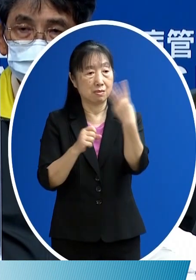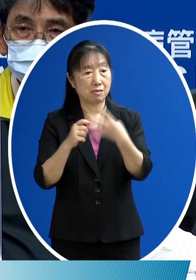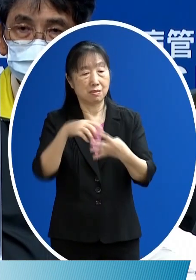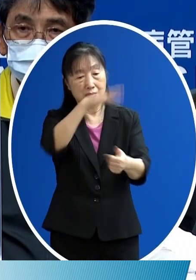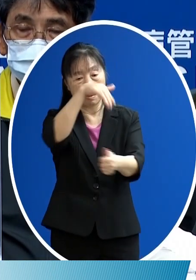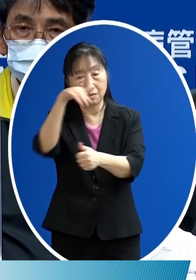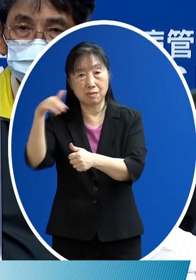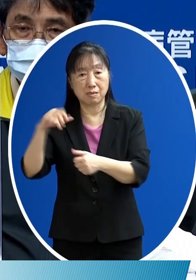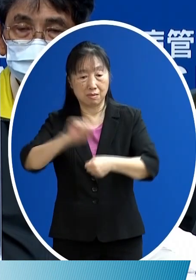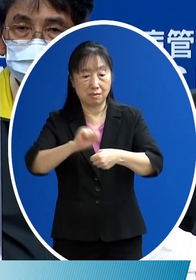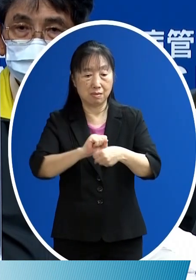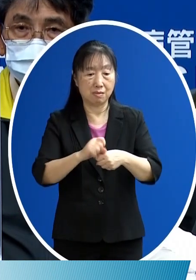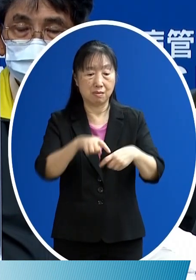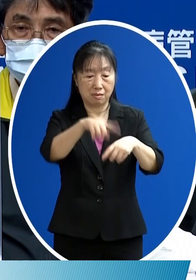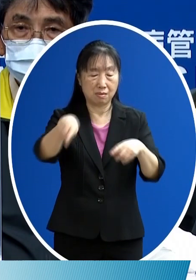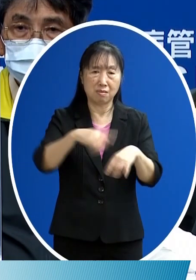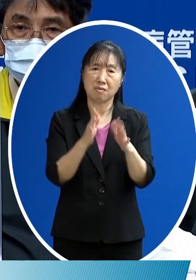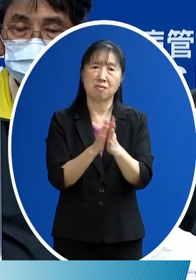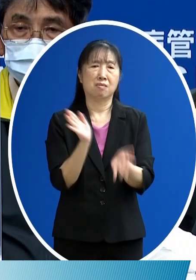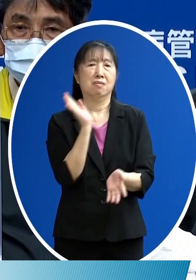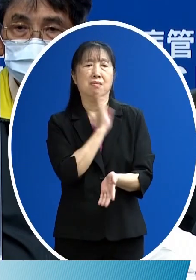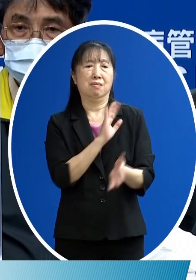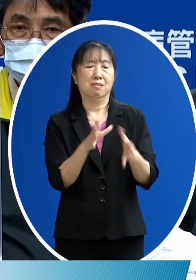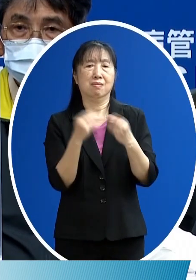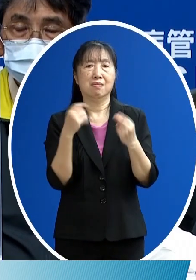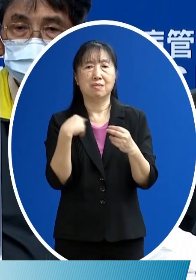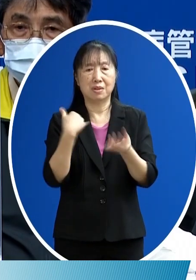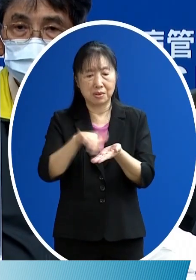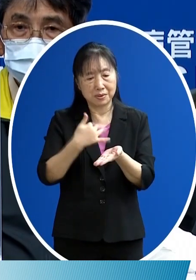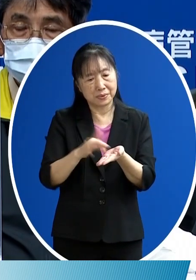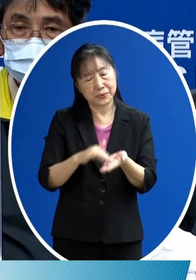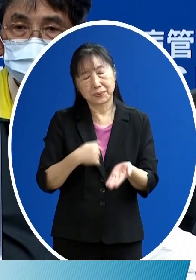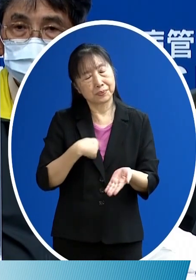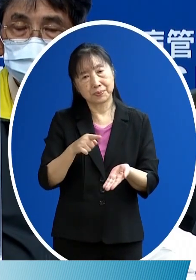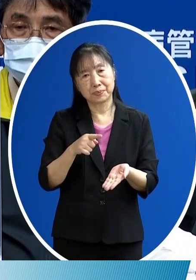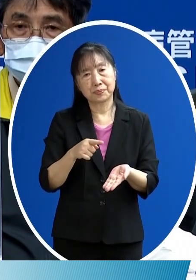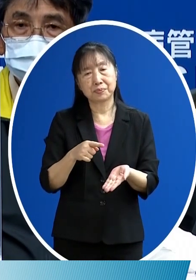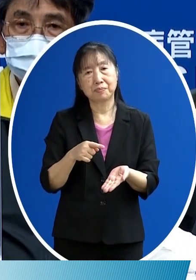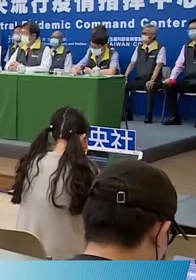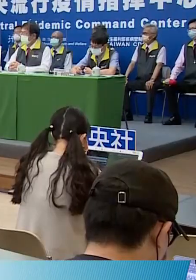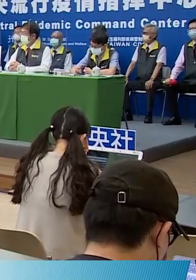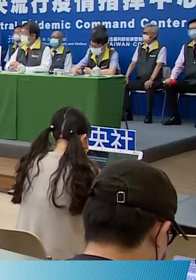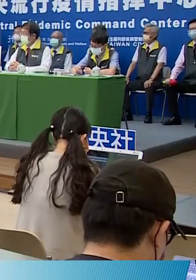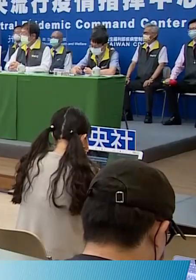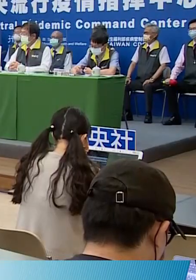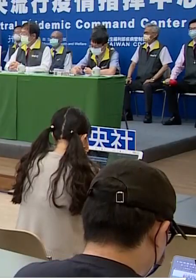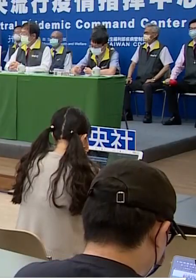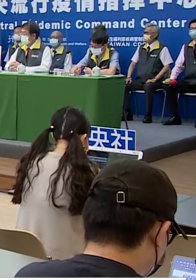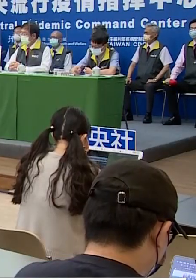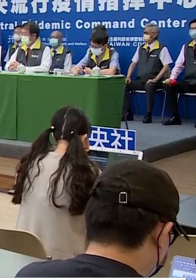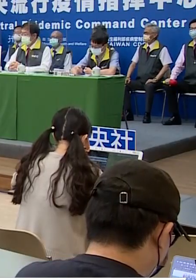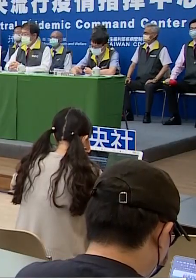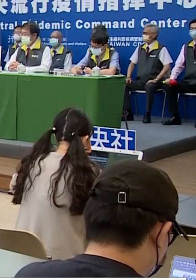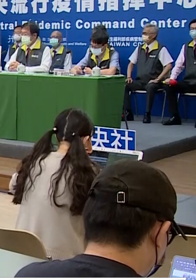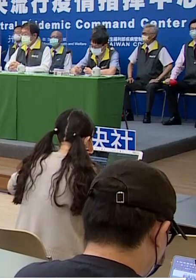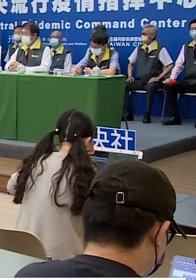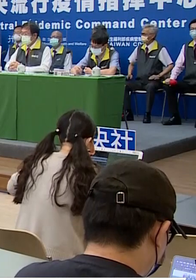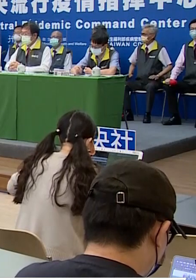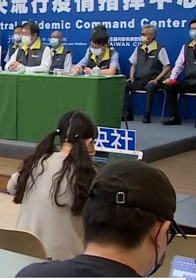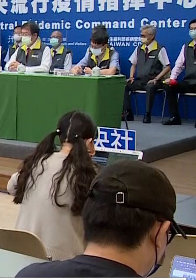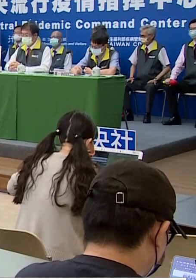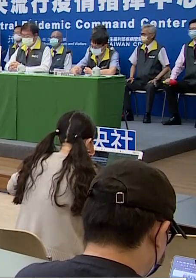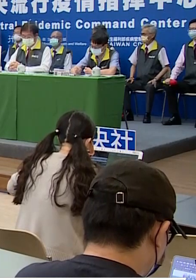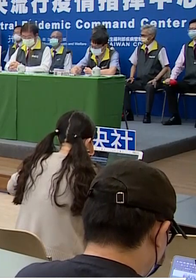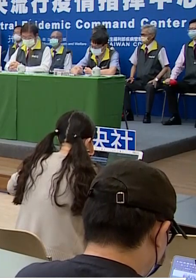2个成本我们认为在目前在这样的策略之下，我们现在还不宜使用。 此外，为了简化确诊通报及居隔